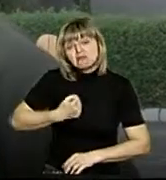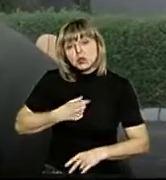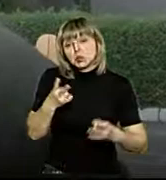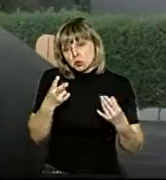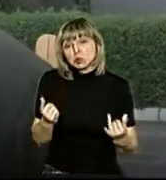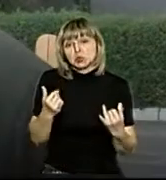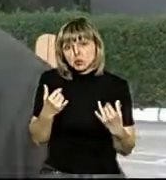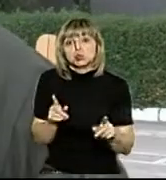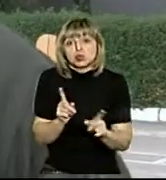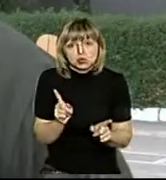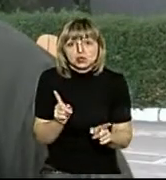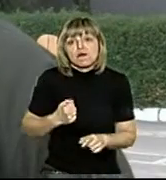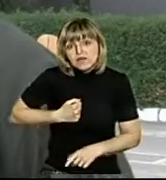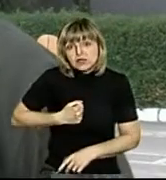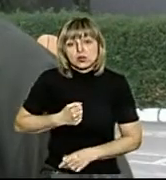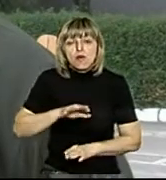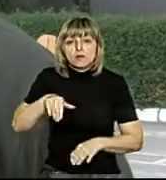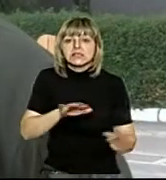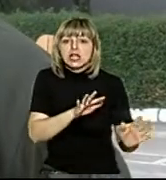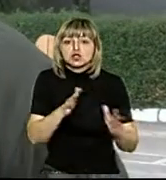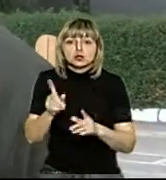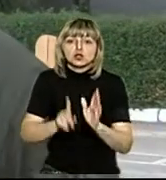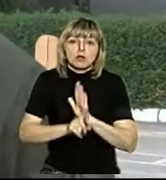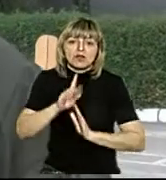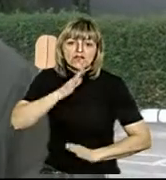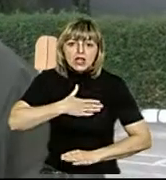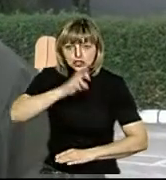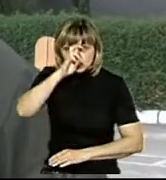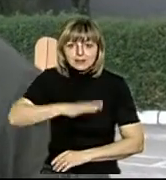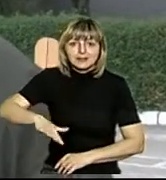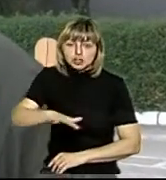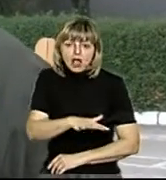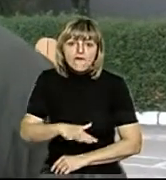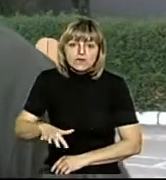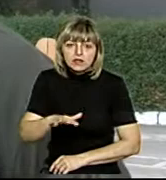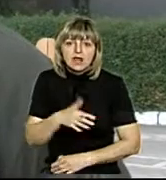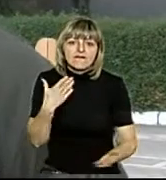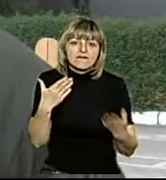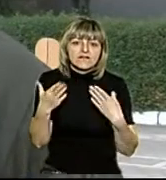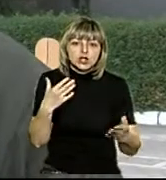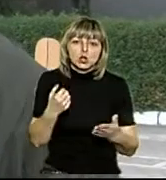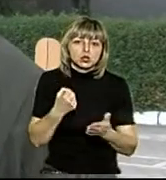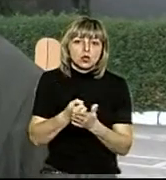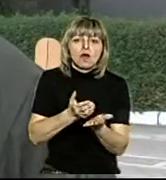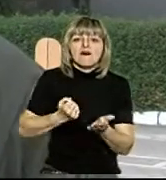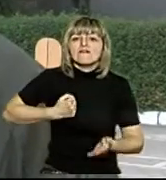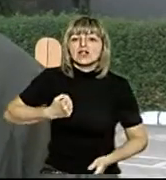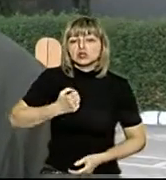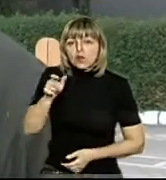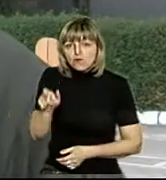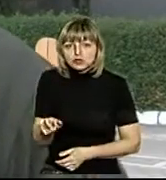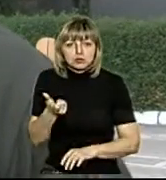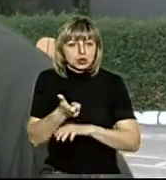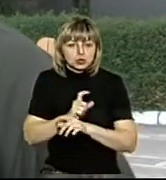військовий. Після всіх событий, що почалися в нашій державі, відношення до військовослужбовця